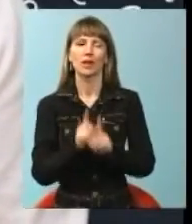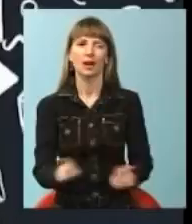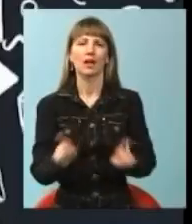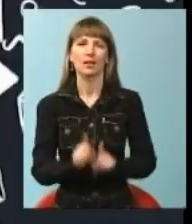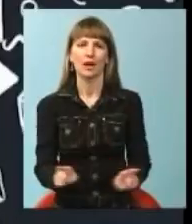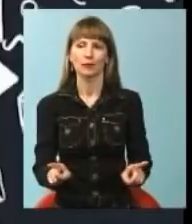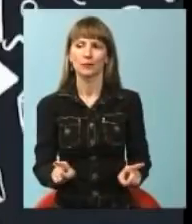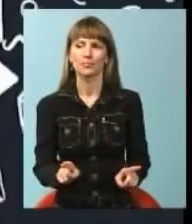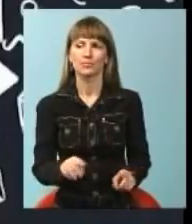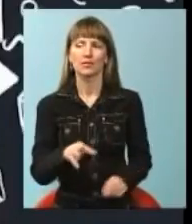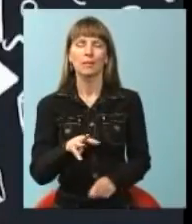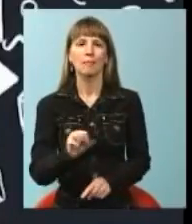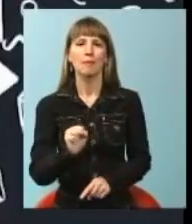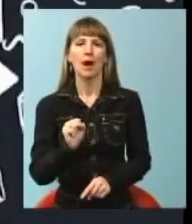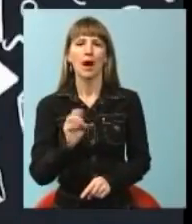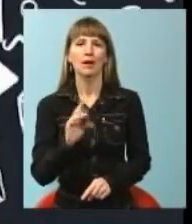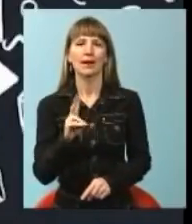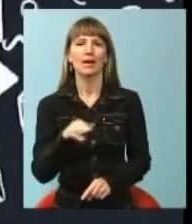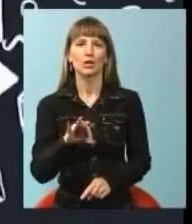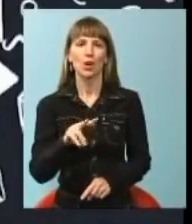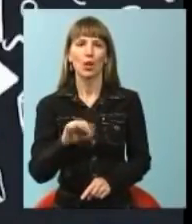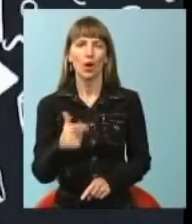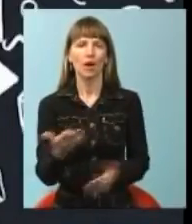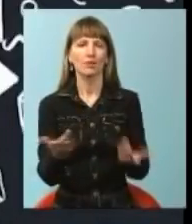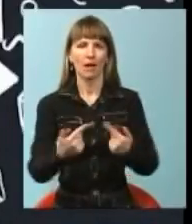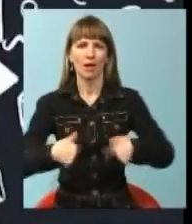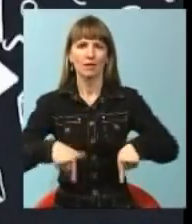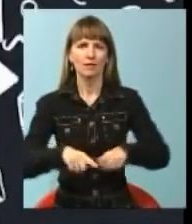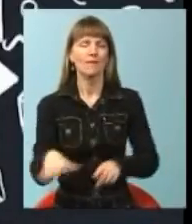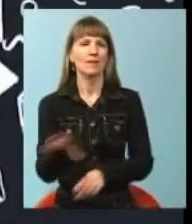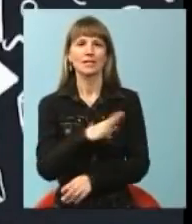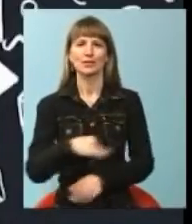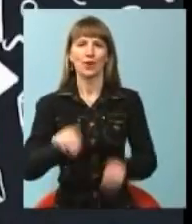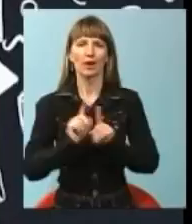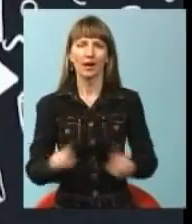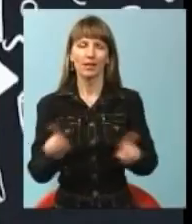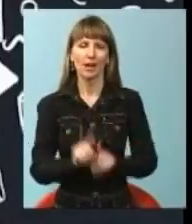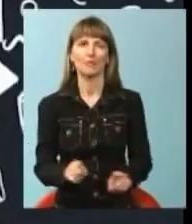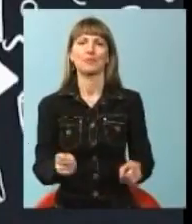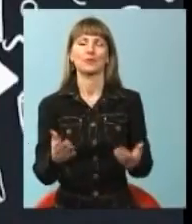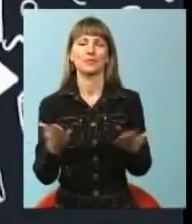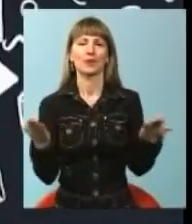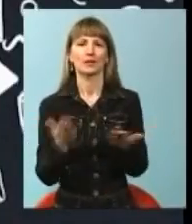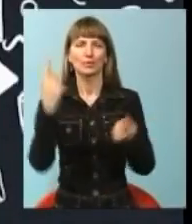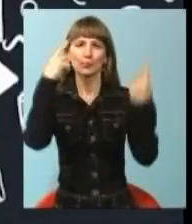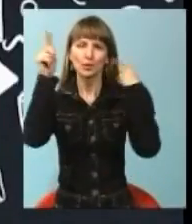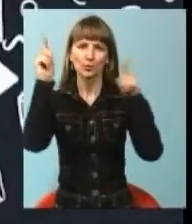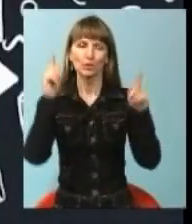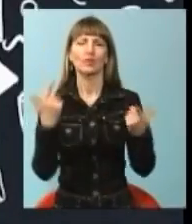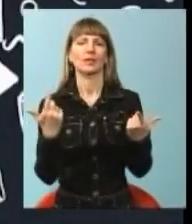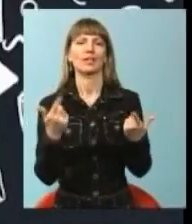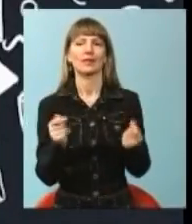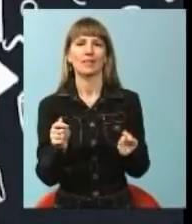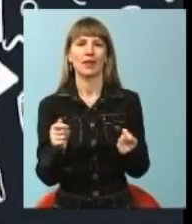рекламу. Маркетолог, который организовывает всю рекламу, которая придумает, где